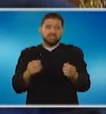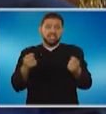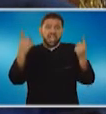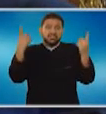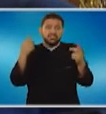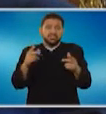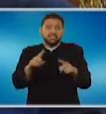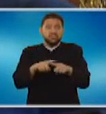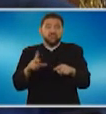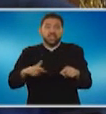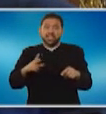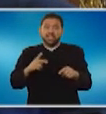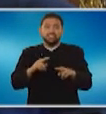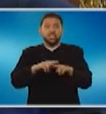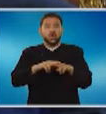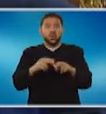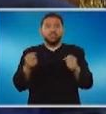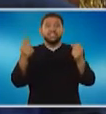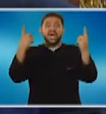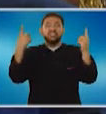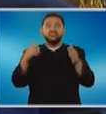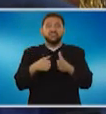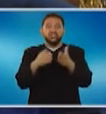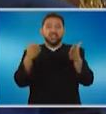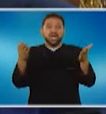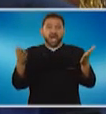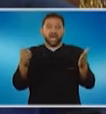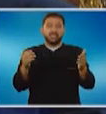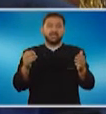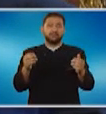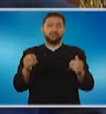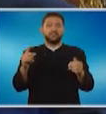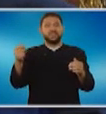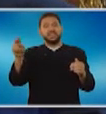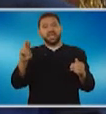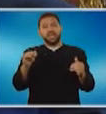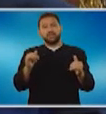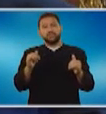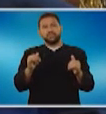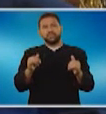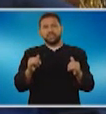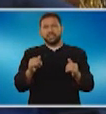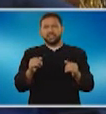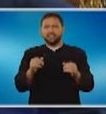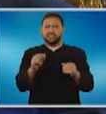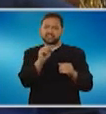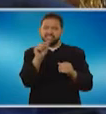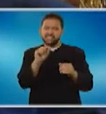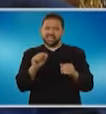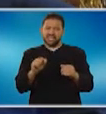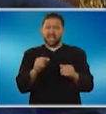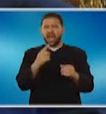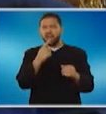cum s-a terminat, dar senzația provocată de stil, de cursivitatea textului, de